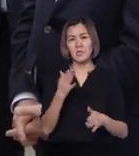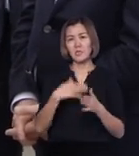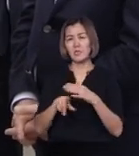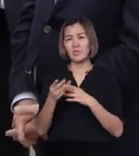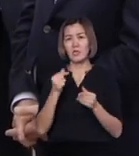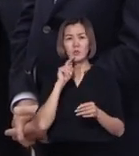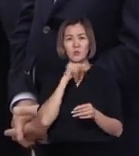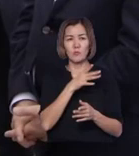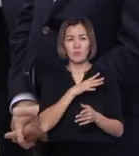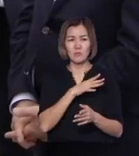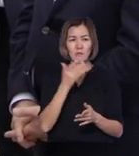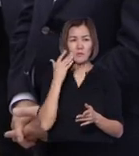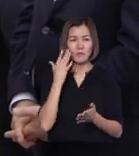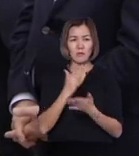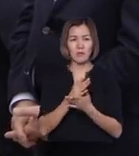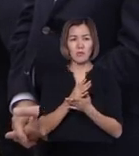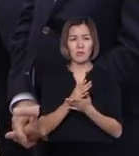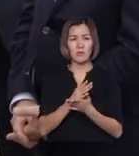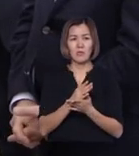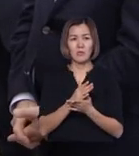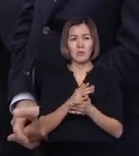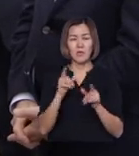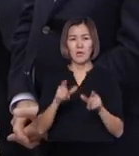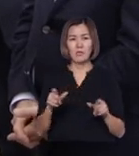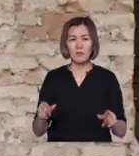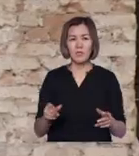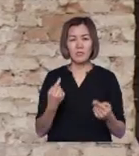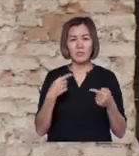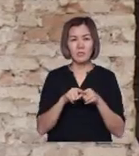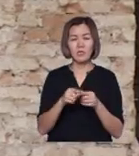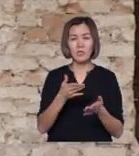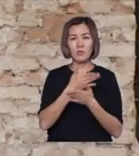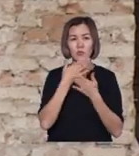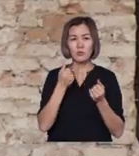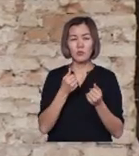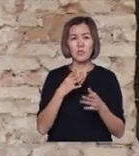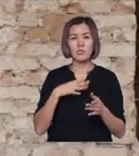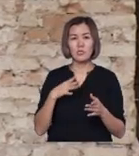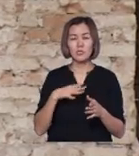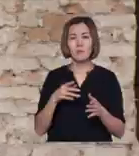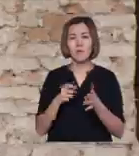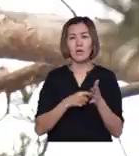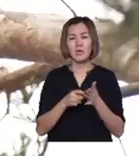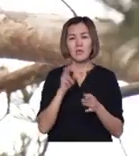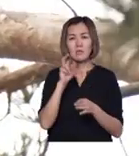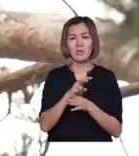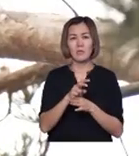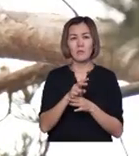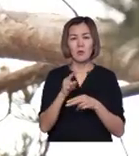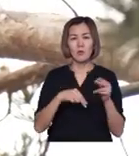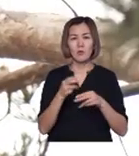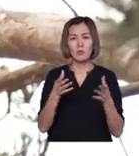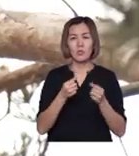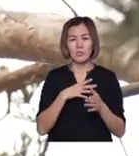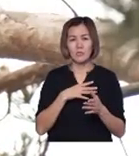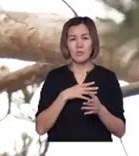үнемдеу. Енді өздеріңнің адамдарың, өздеріңнің техникаларың жоқ болатын болса, неге Қарағандыдан келіп, мына жерден келіп аласыңдар? Енді